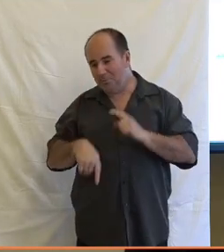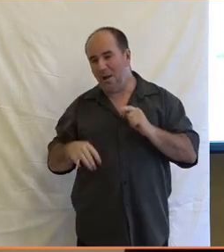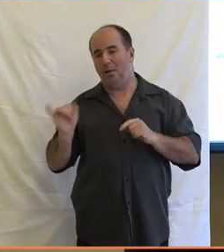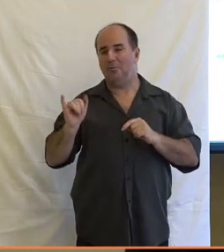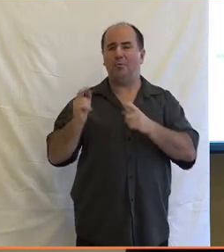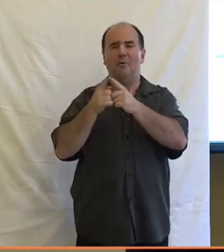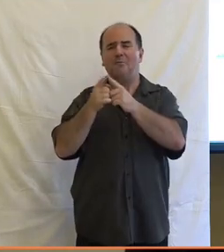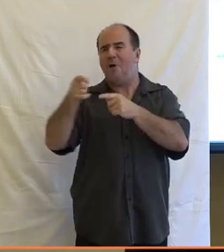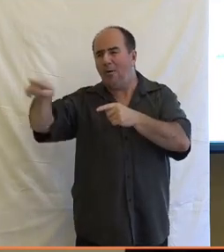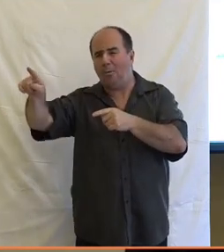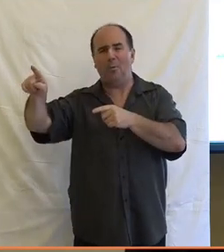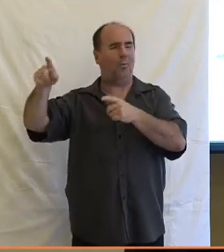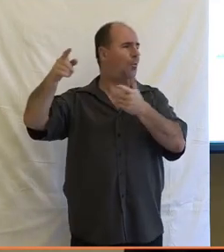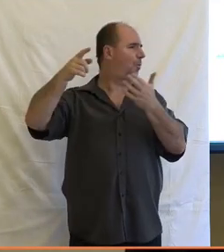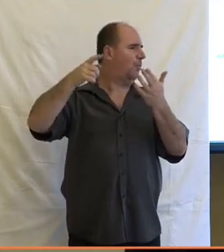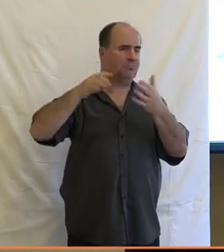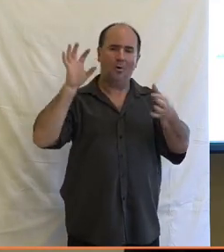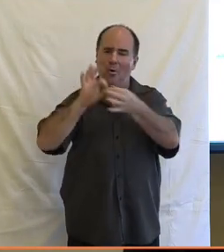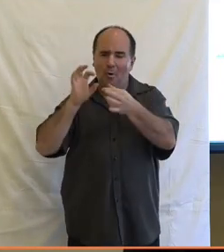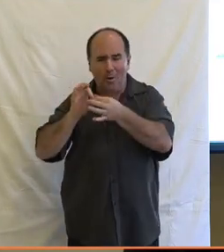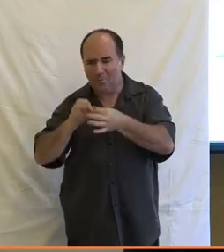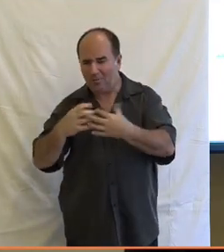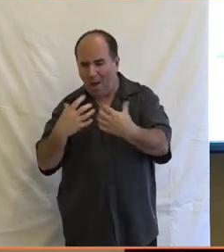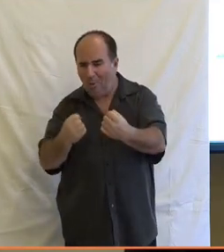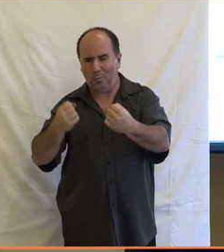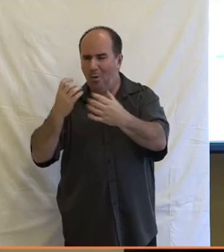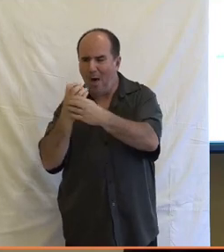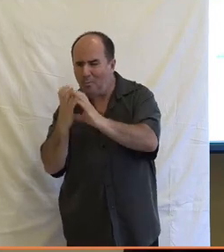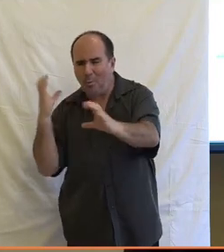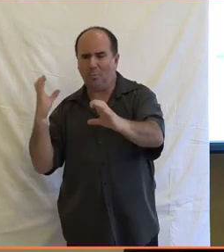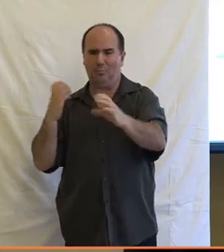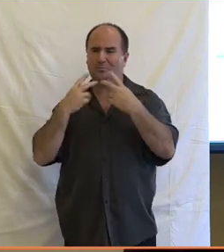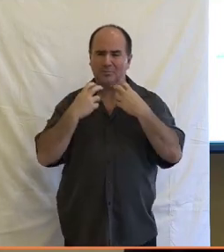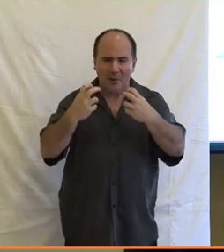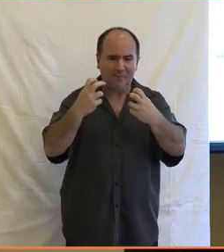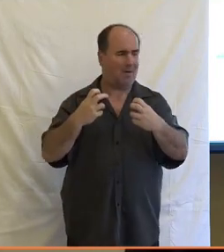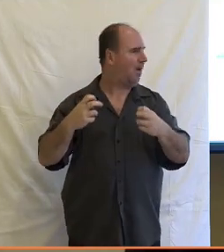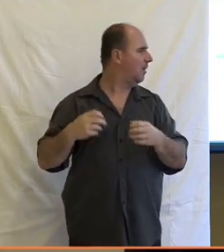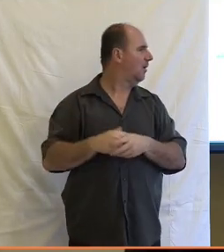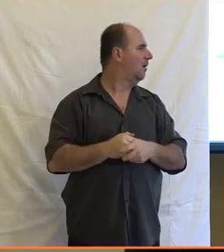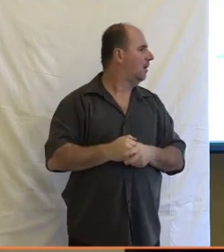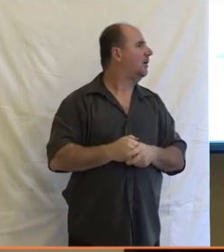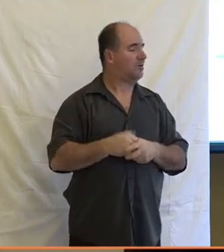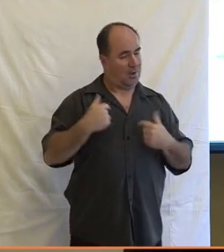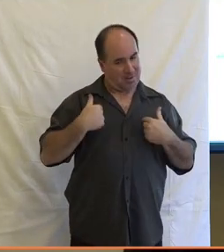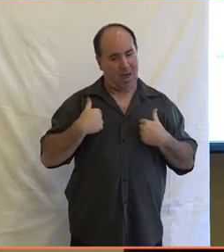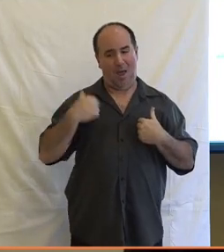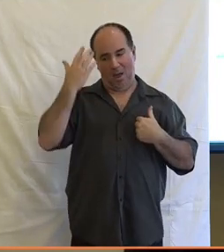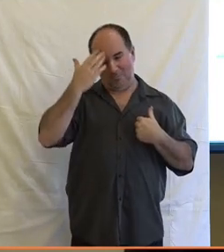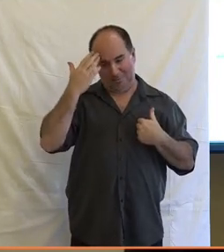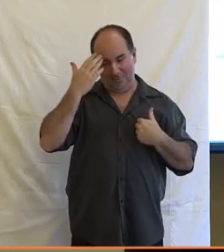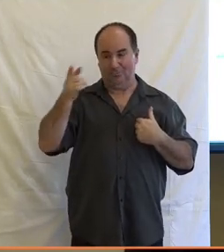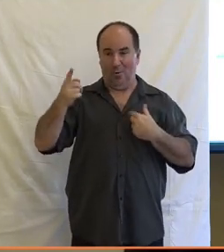s autem, s autobusem, tramvají nebo čímkoliv jako dalším větším, tak nám přijde naprosto jako přirozené, že je o všech